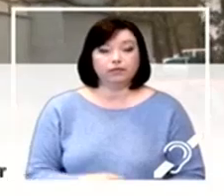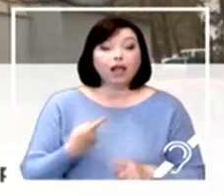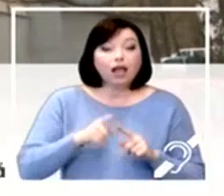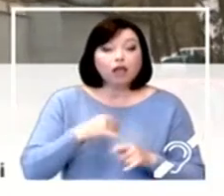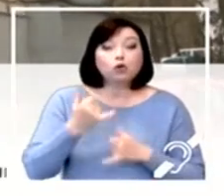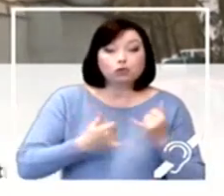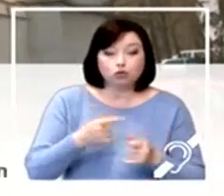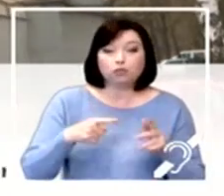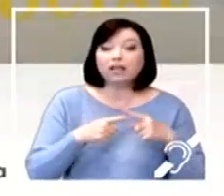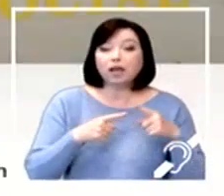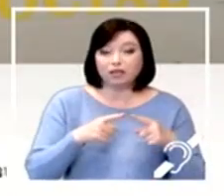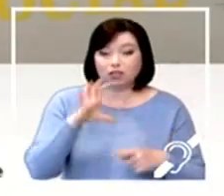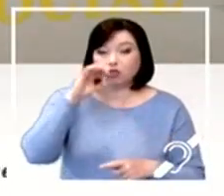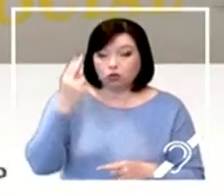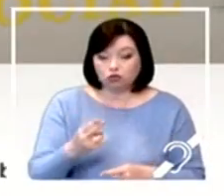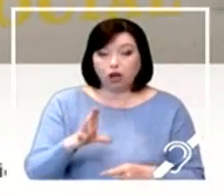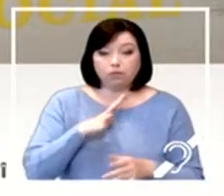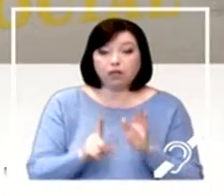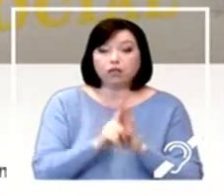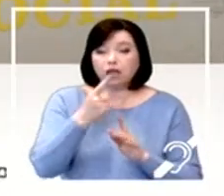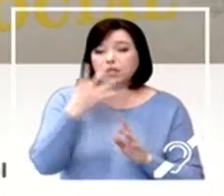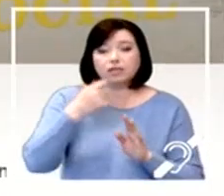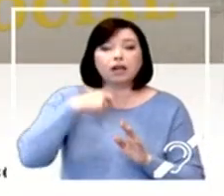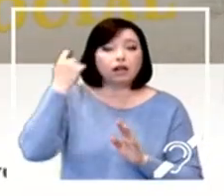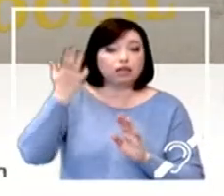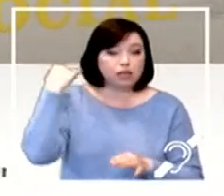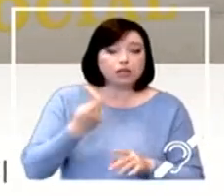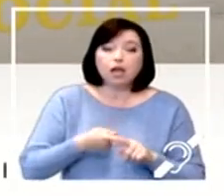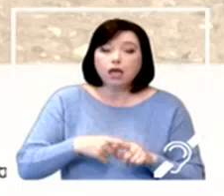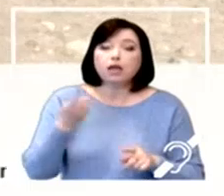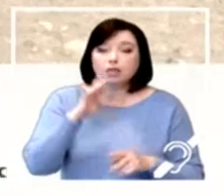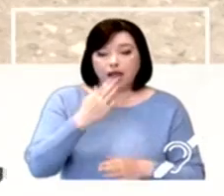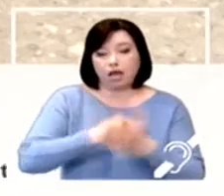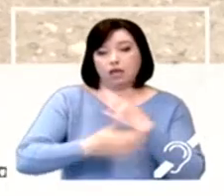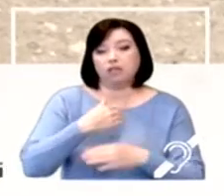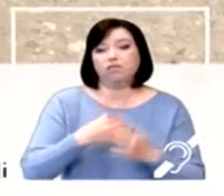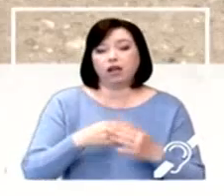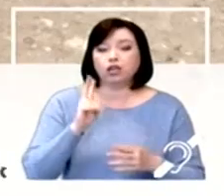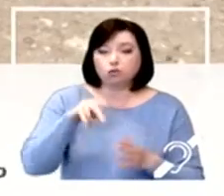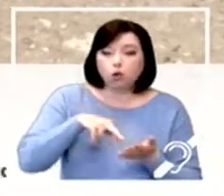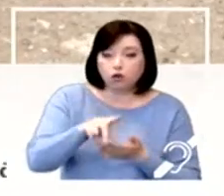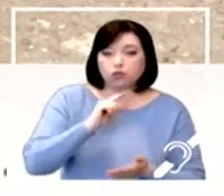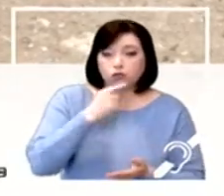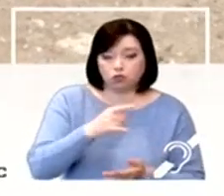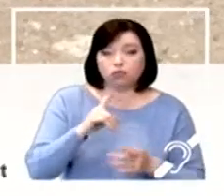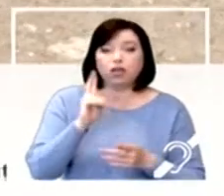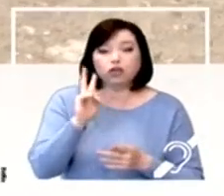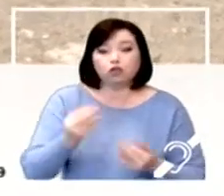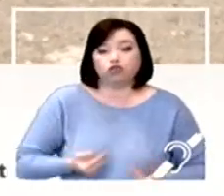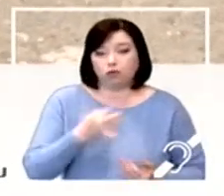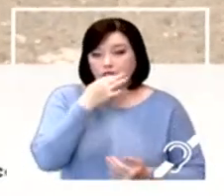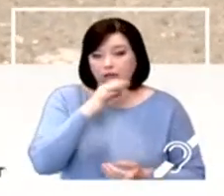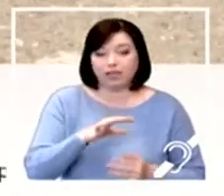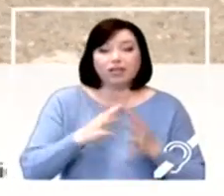Serviciul taxi social a fost implementat acum câțiva ani și este destinat persoanelor cu dizabilități locomotorii din orașul Edineț,